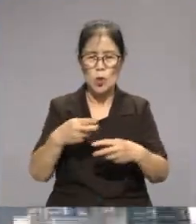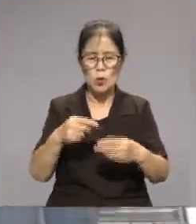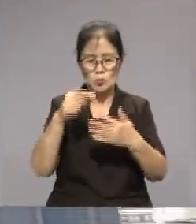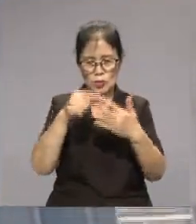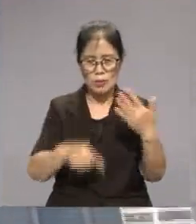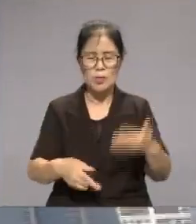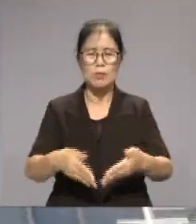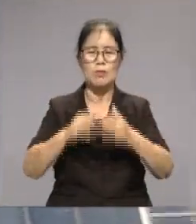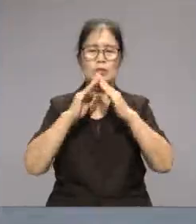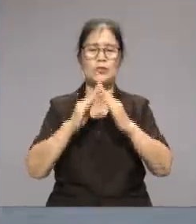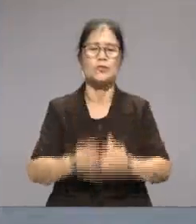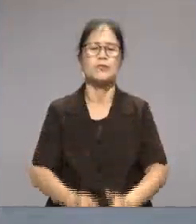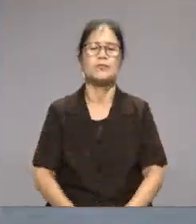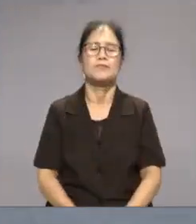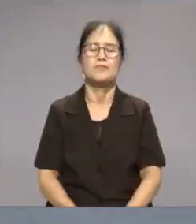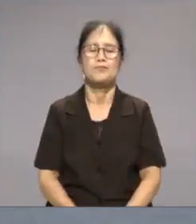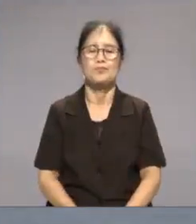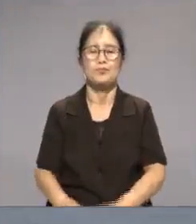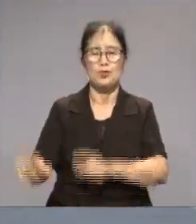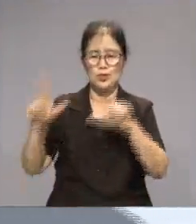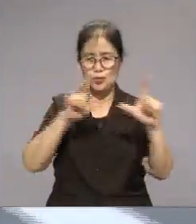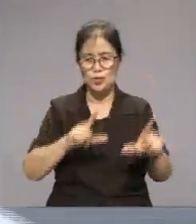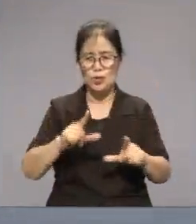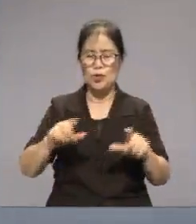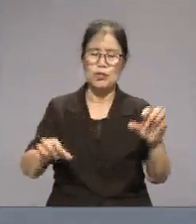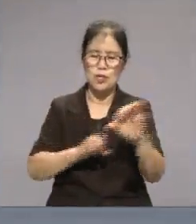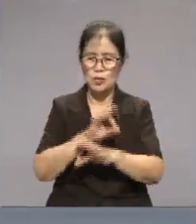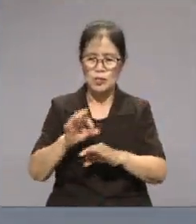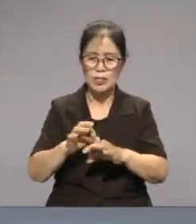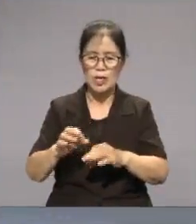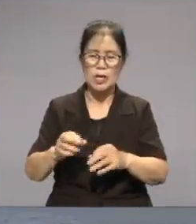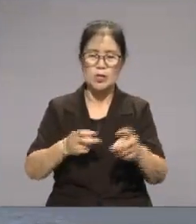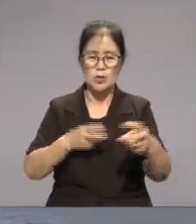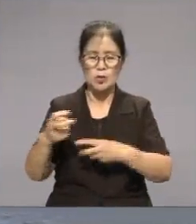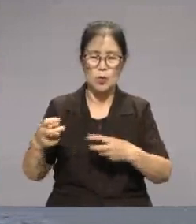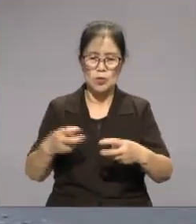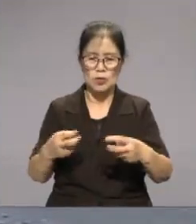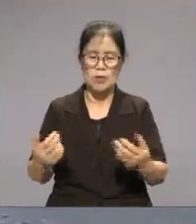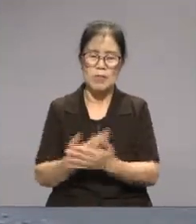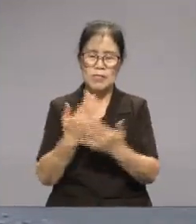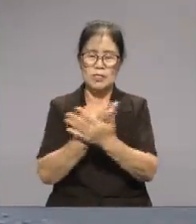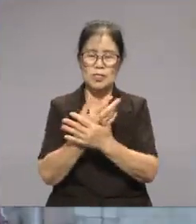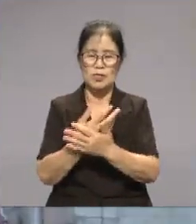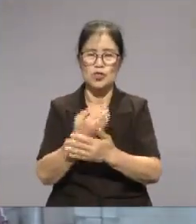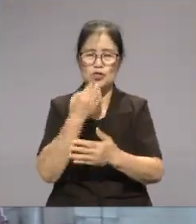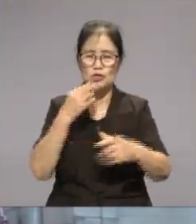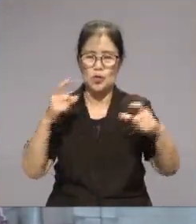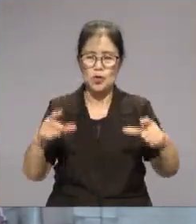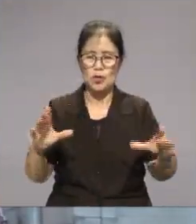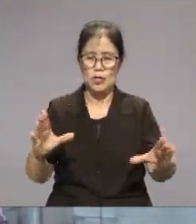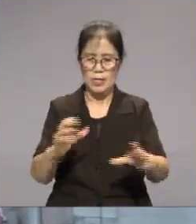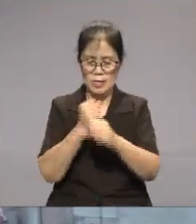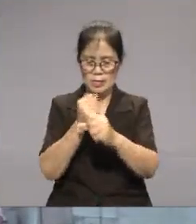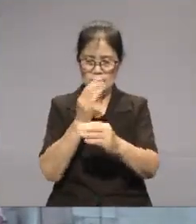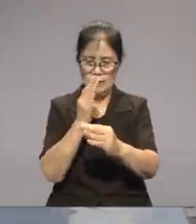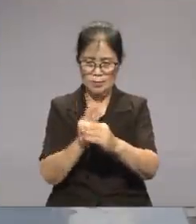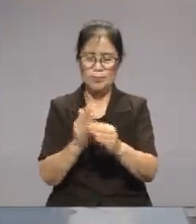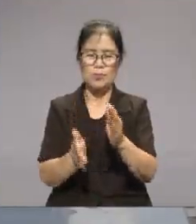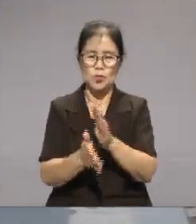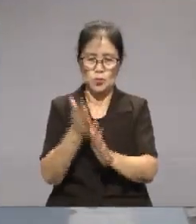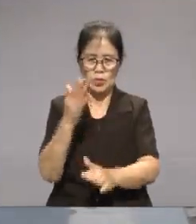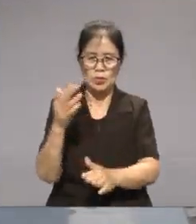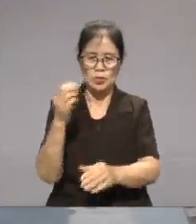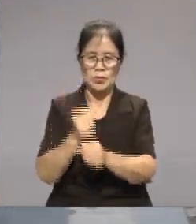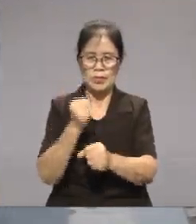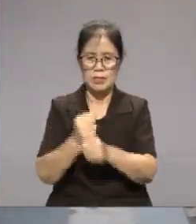구축합니다. 주거와 경제, 교통 등을 업그레이드해 수도권 핵심 거점 도시로 거듭난다는